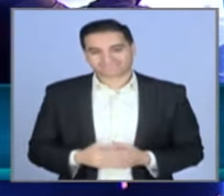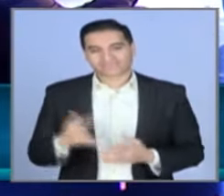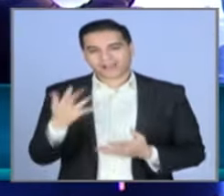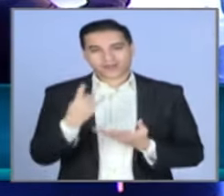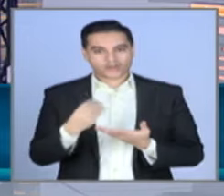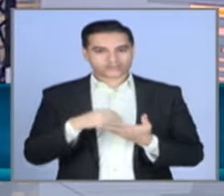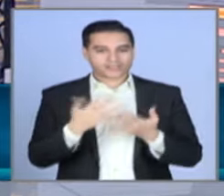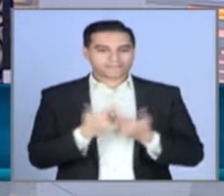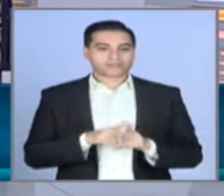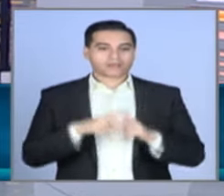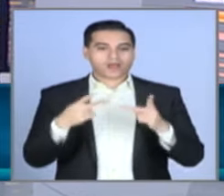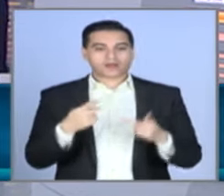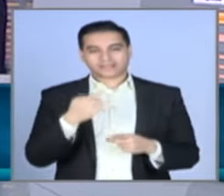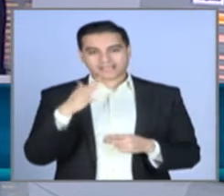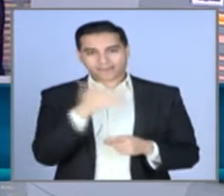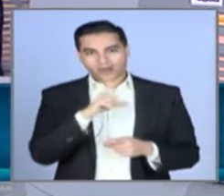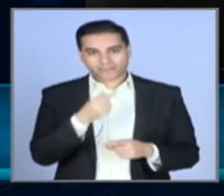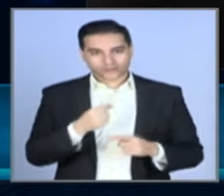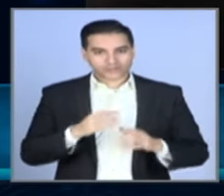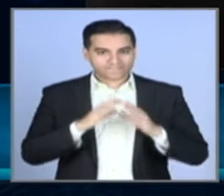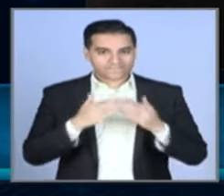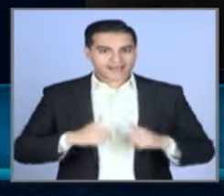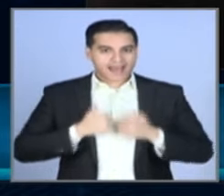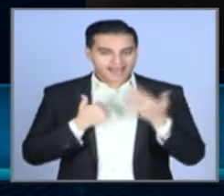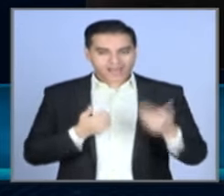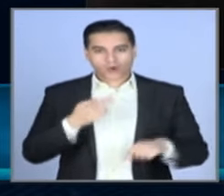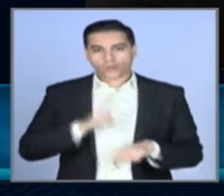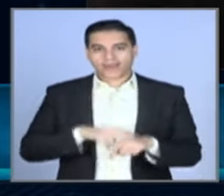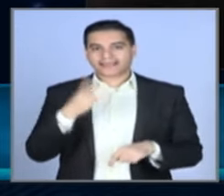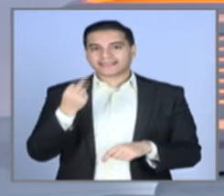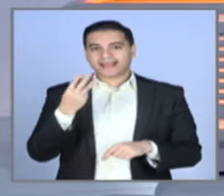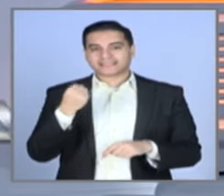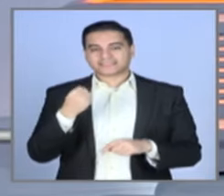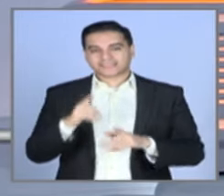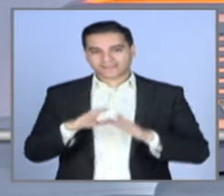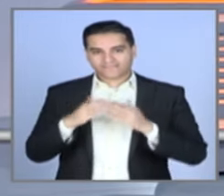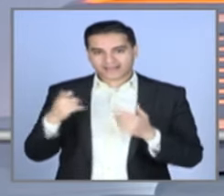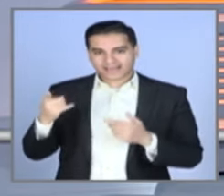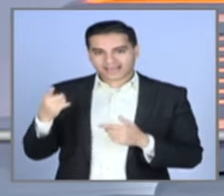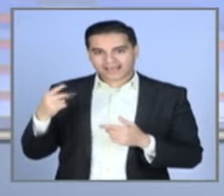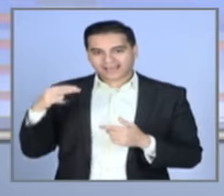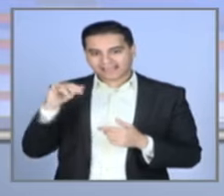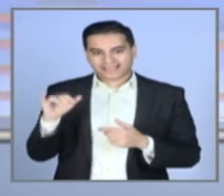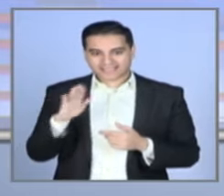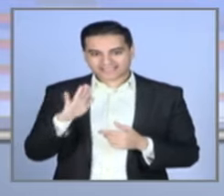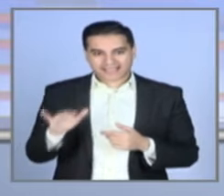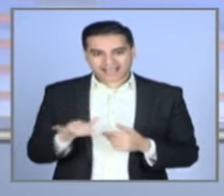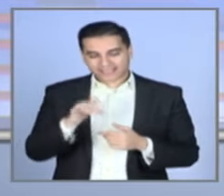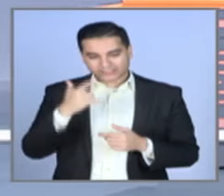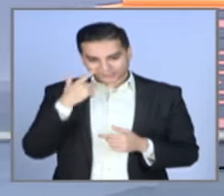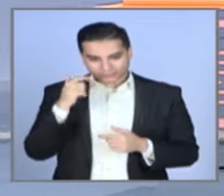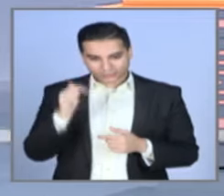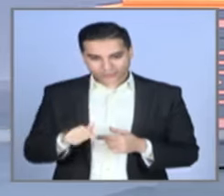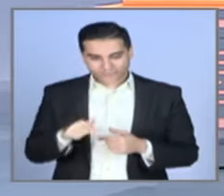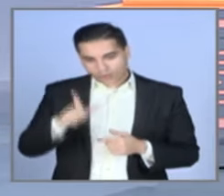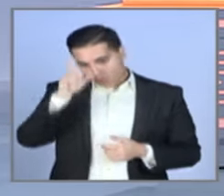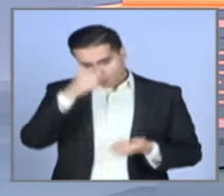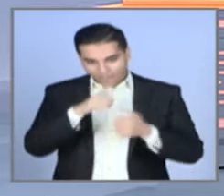10 نقاط النتيجة اتغيرت، 15 للحياة 30 عيسى. دلوقتي عندنا آخر سؤالين في الفقرة في